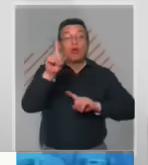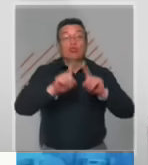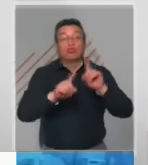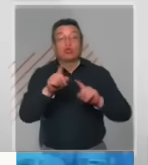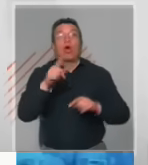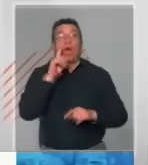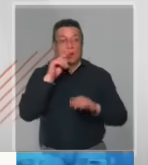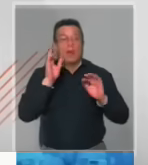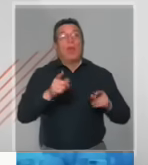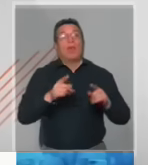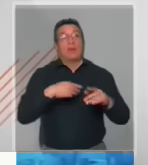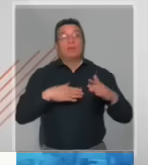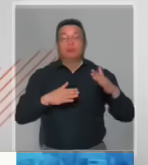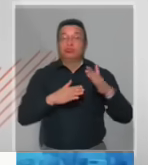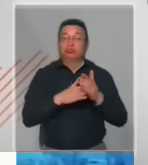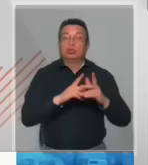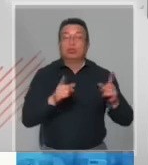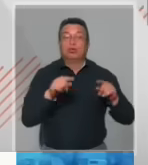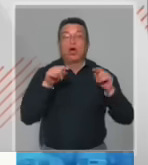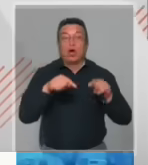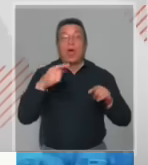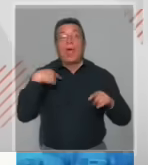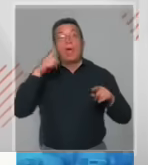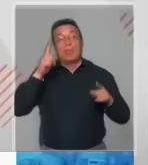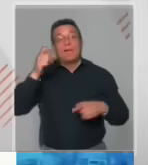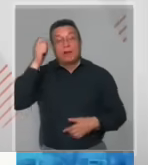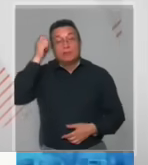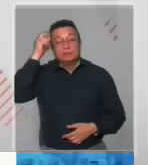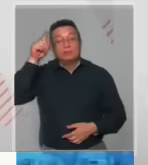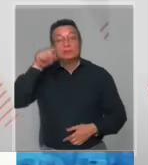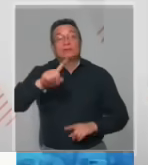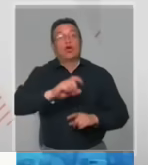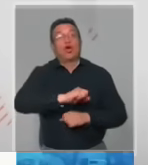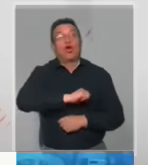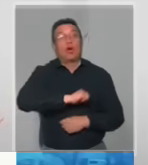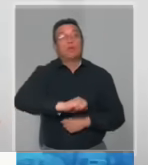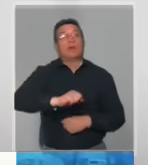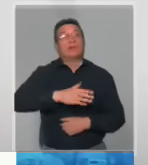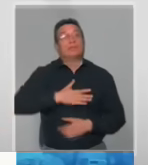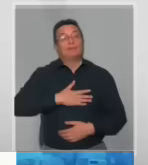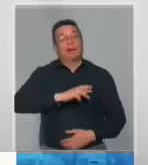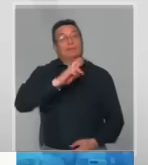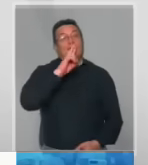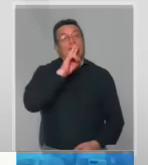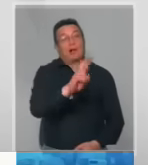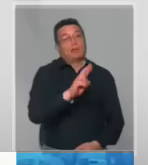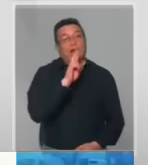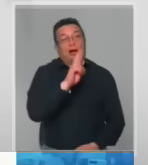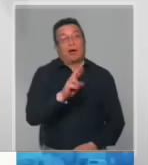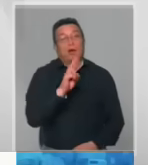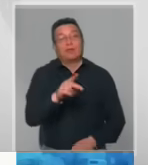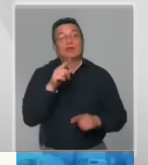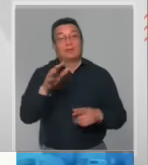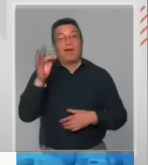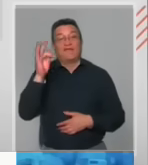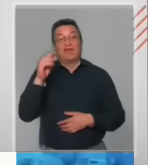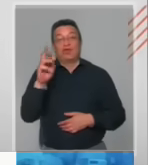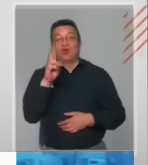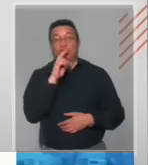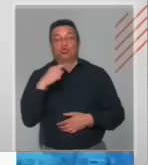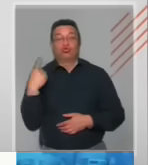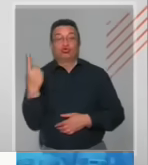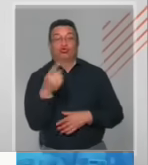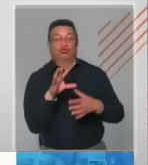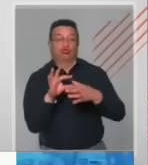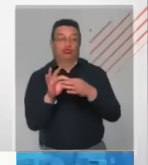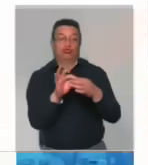потенциальным противникам неотвратимости возмездия в случае агрессии против Российской Федерации и или